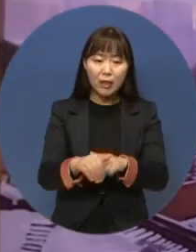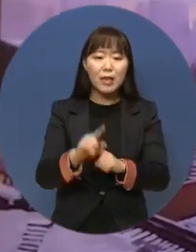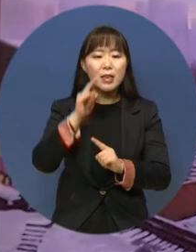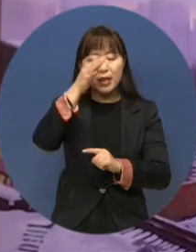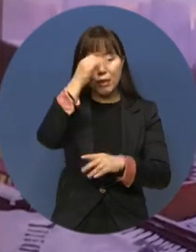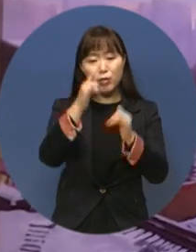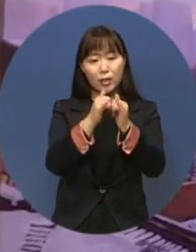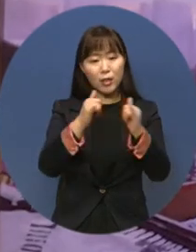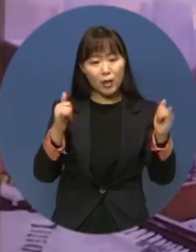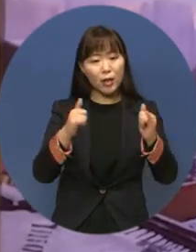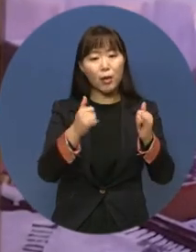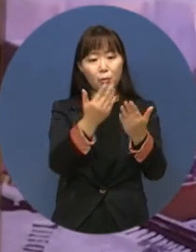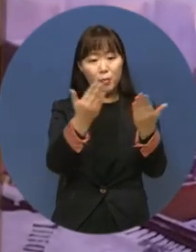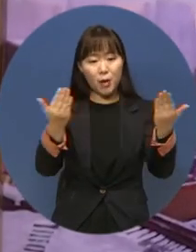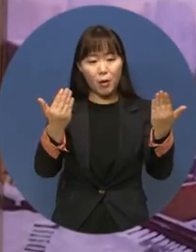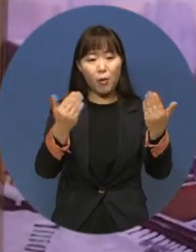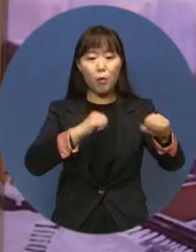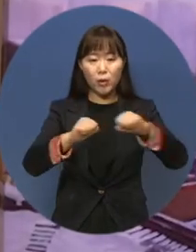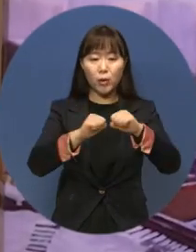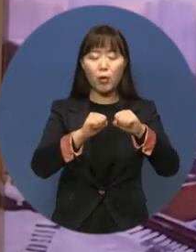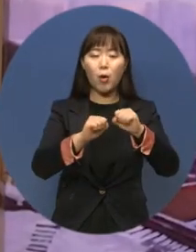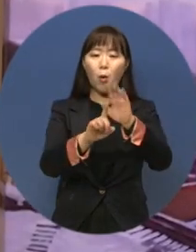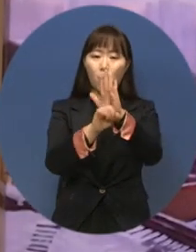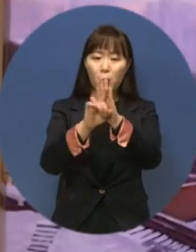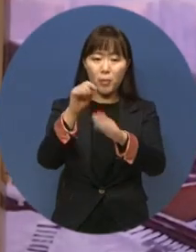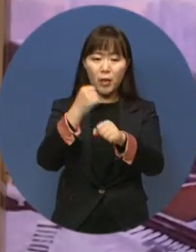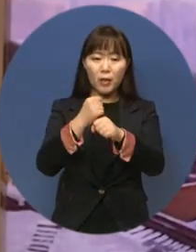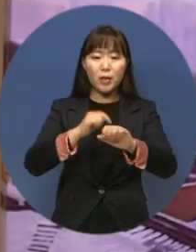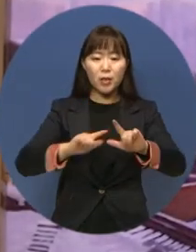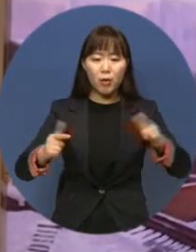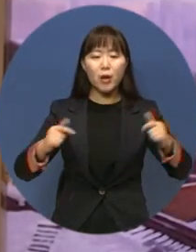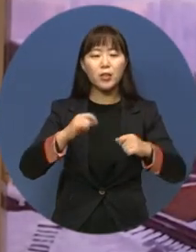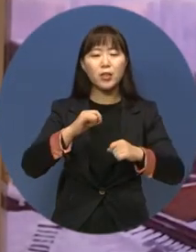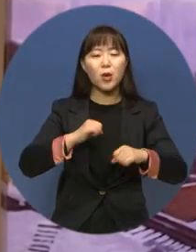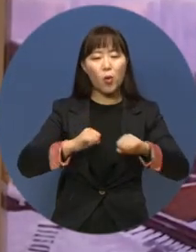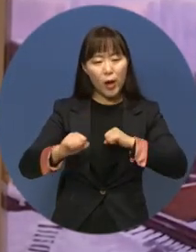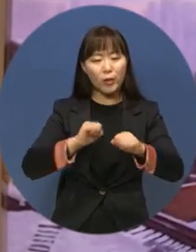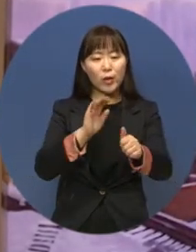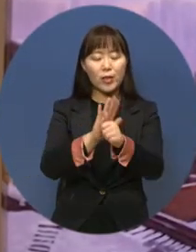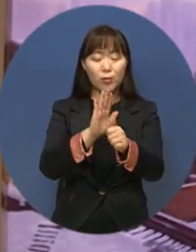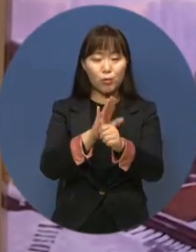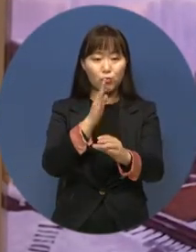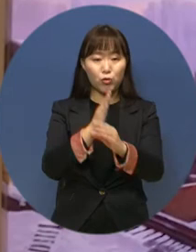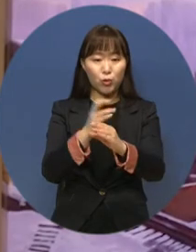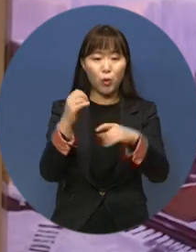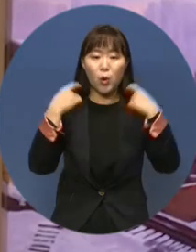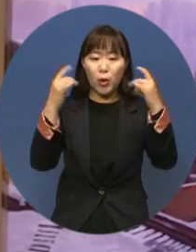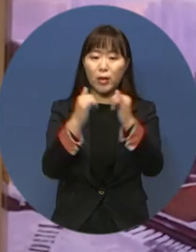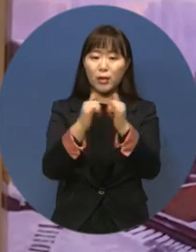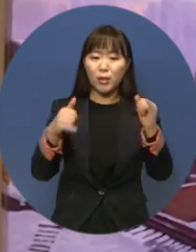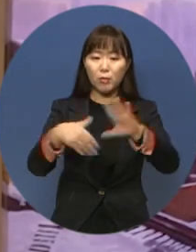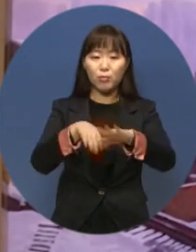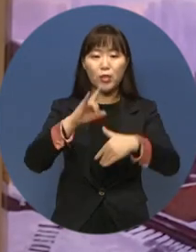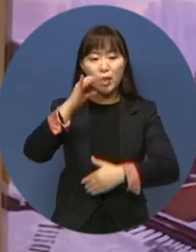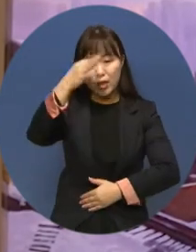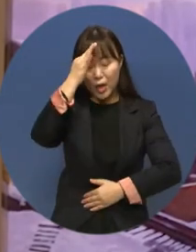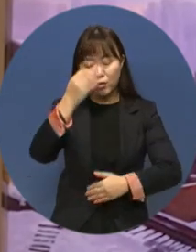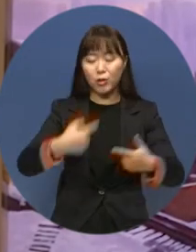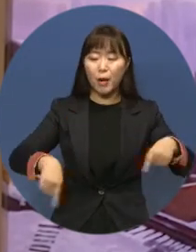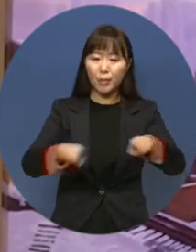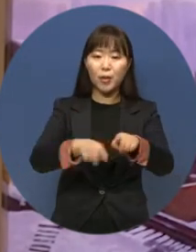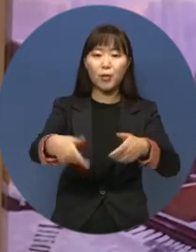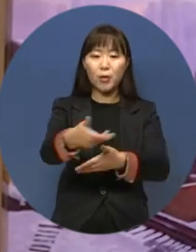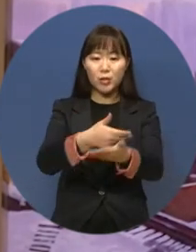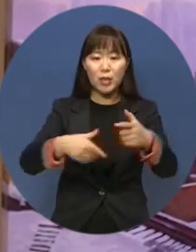예술인들에게 전시활동과 홍보물 제작 등 다양한 예술활동을 지원해주고 있습니다. 또 관광객들에게는 문화예술을